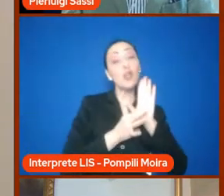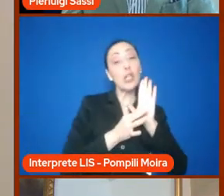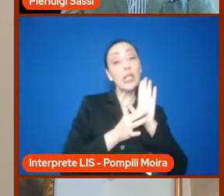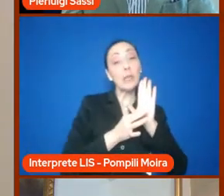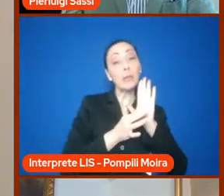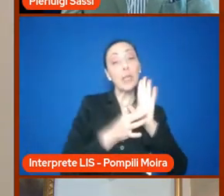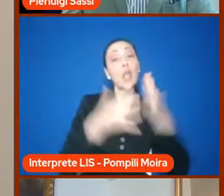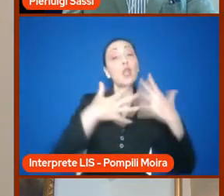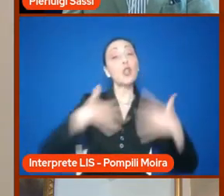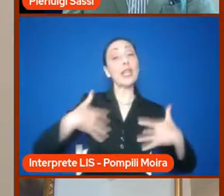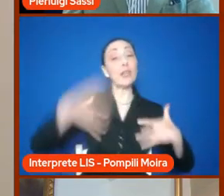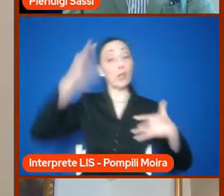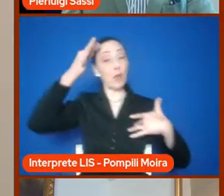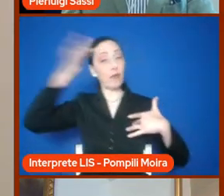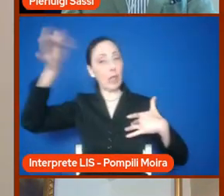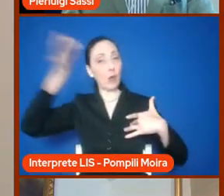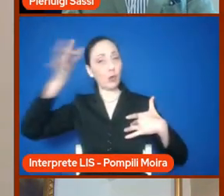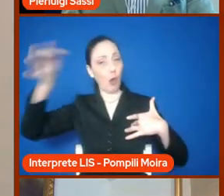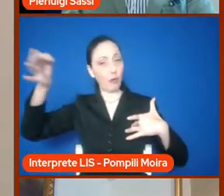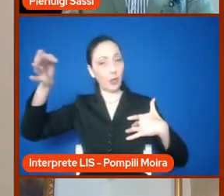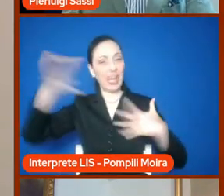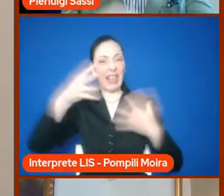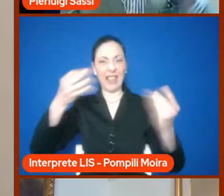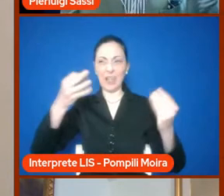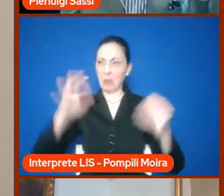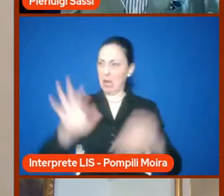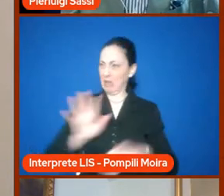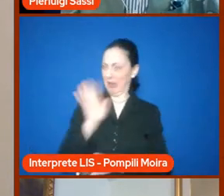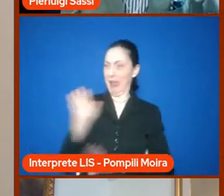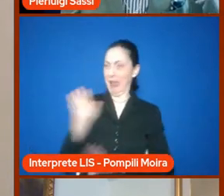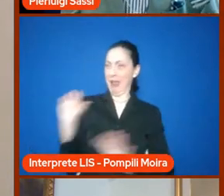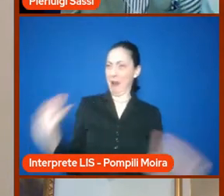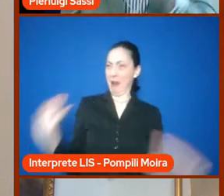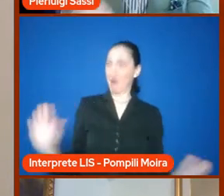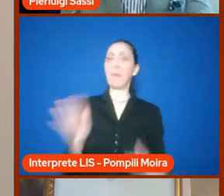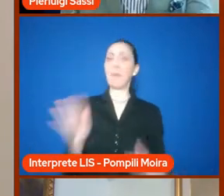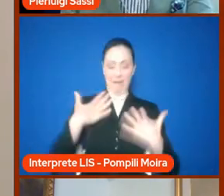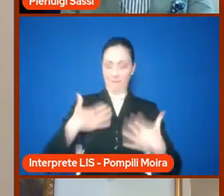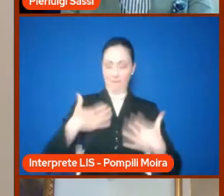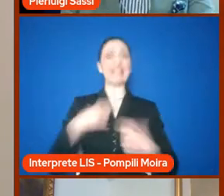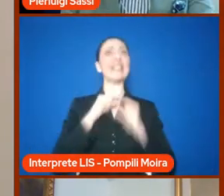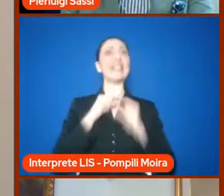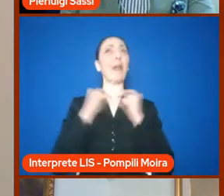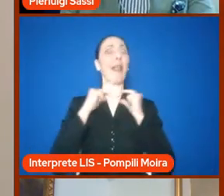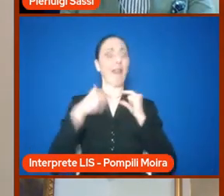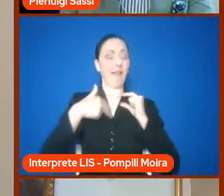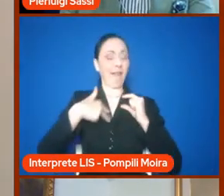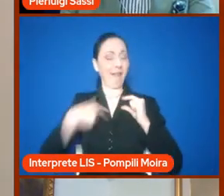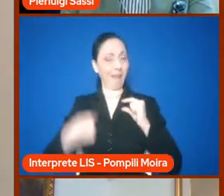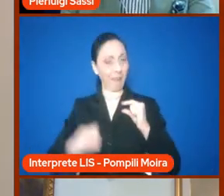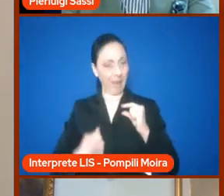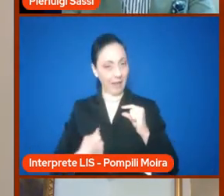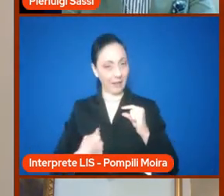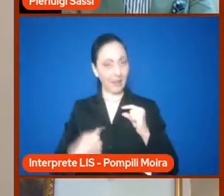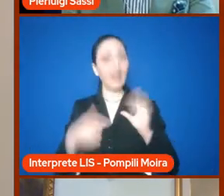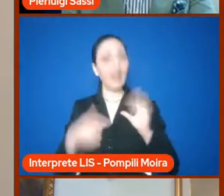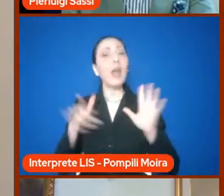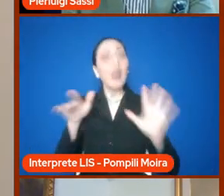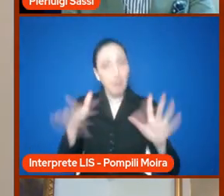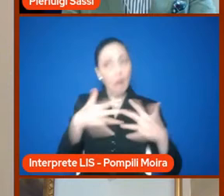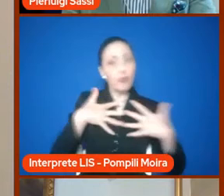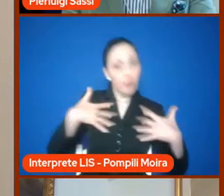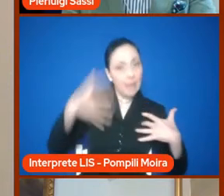sono vestito, uno penserebbe che conversione, ma invece lavoriamo noi qui al Cortile dei Gentili, ci